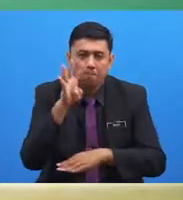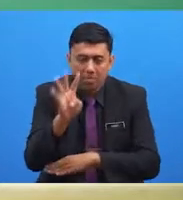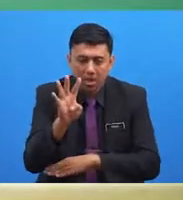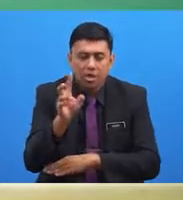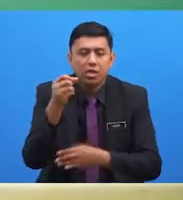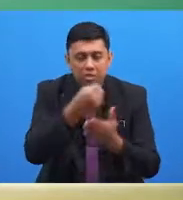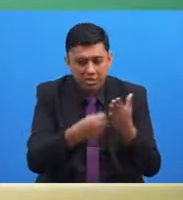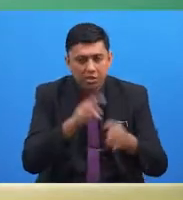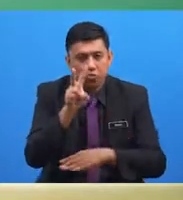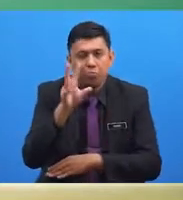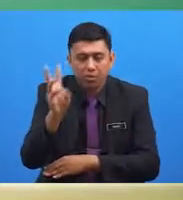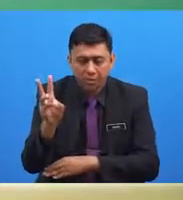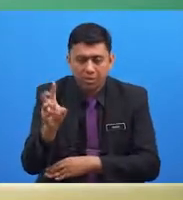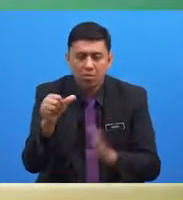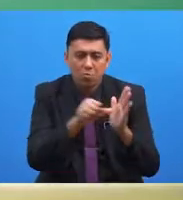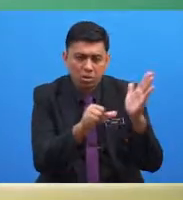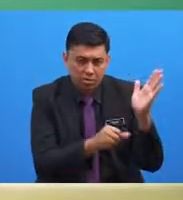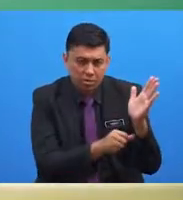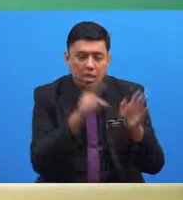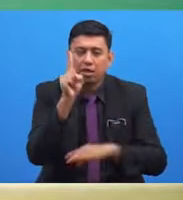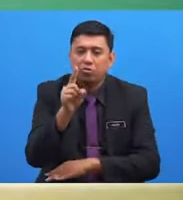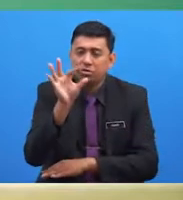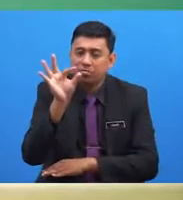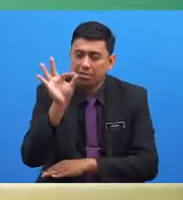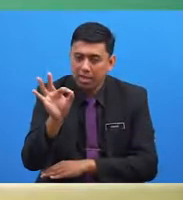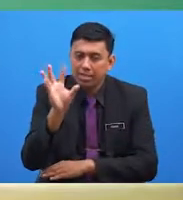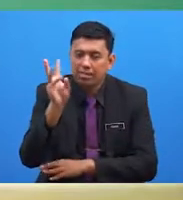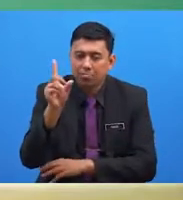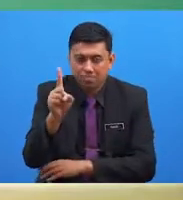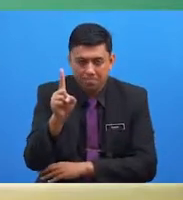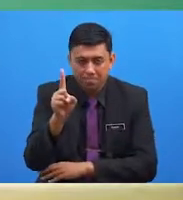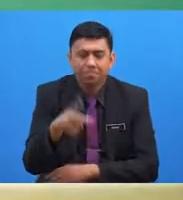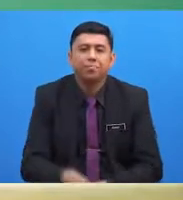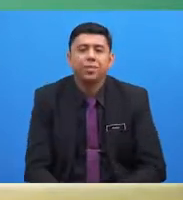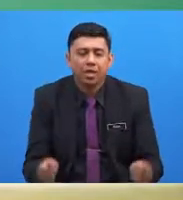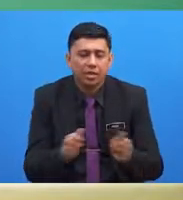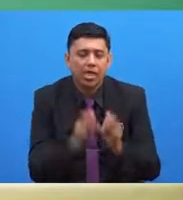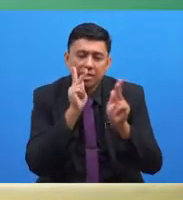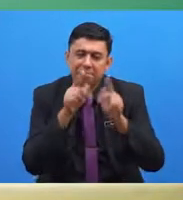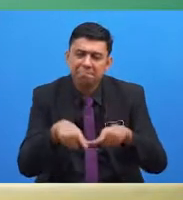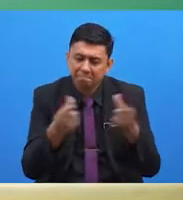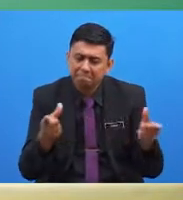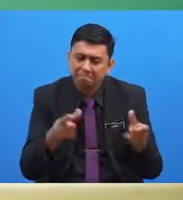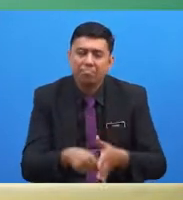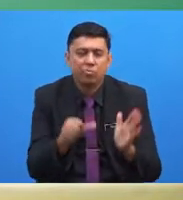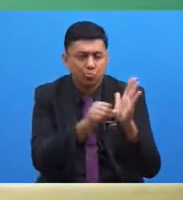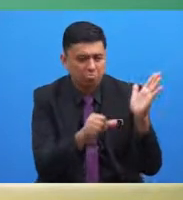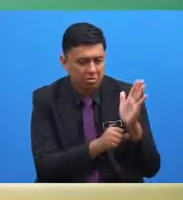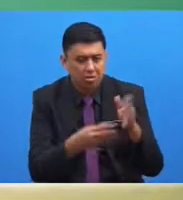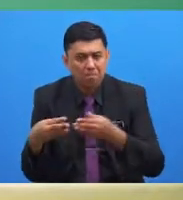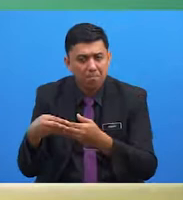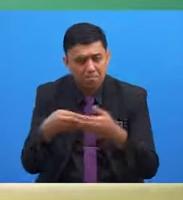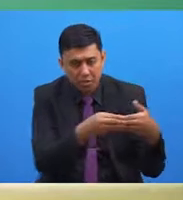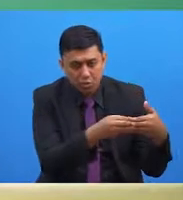26 Akta Perkongsian 1961. Dengan kata lain, akta ini merupakan panduan